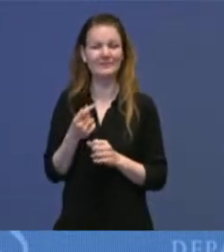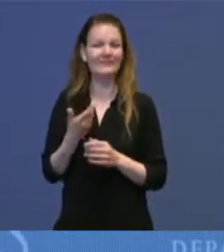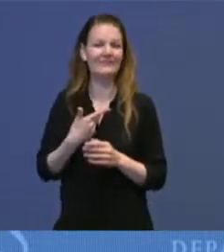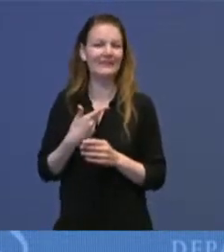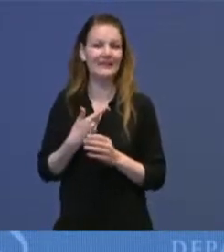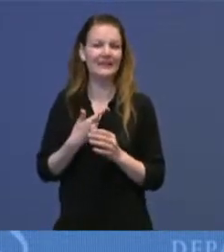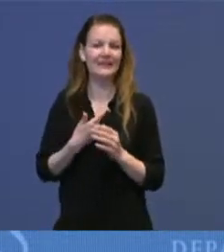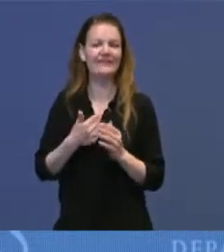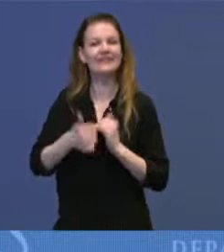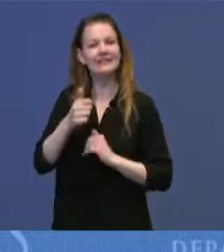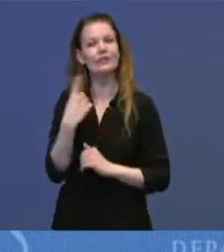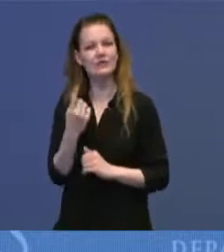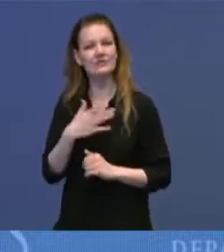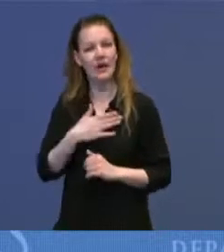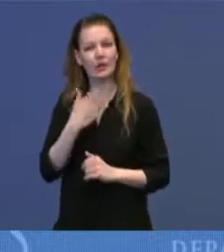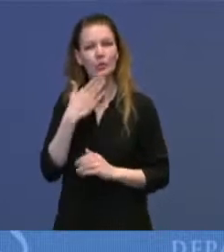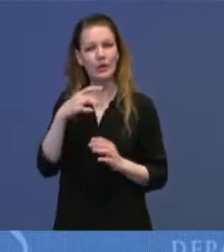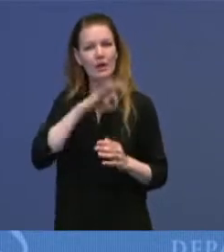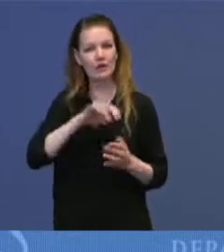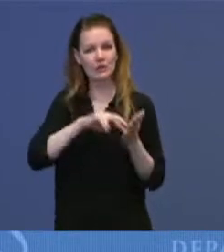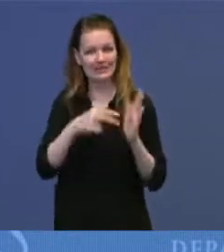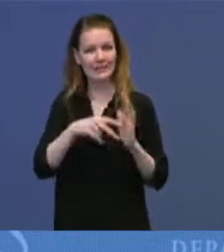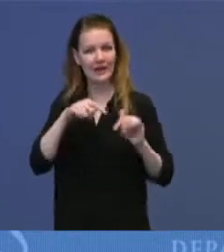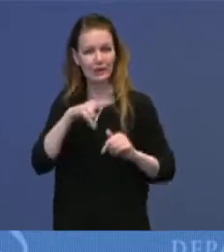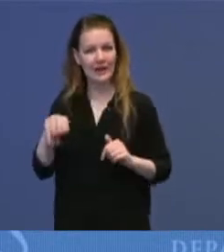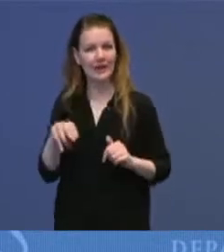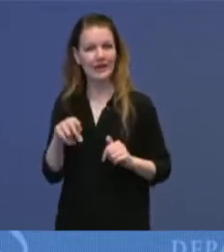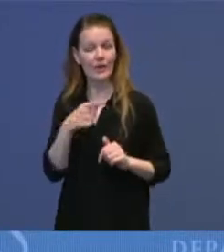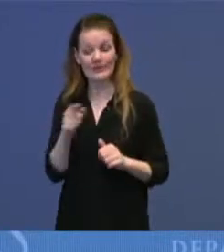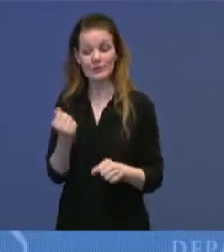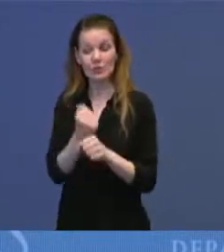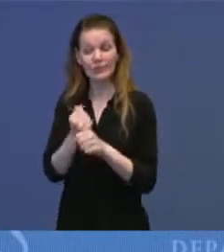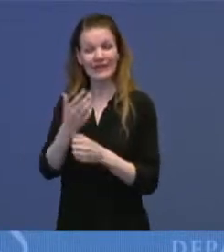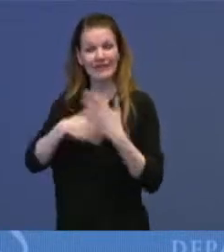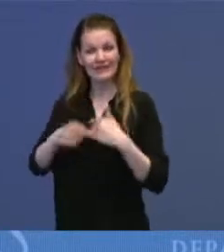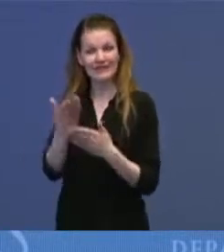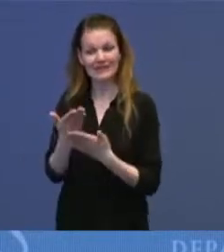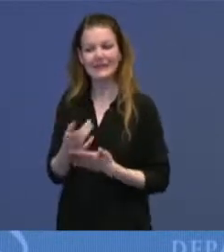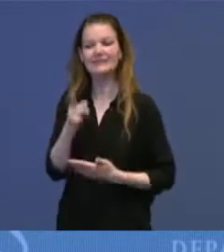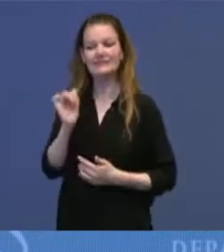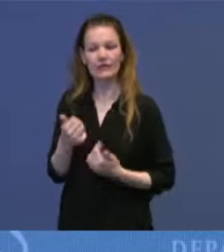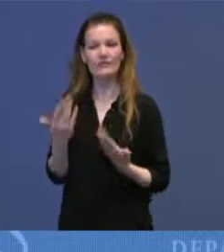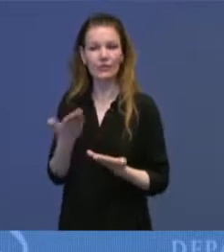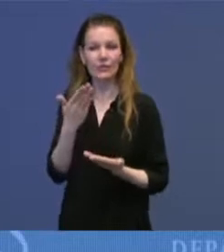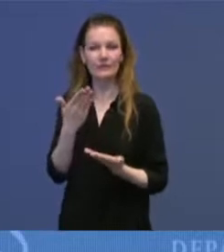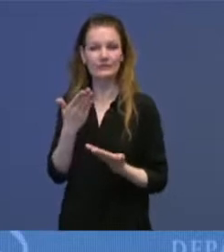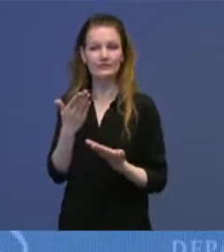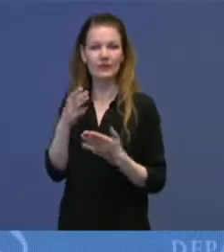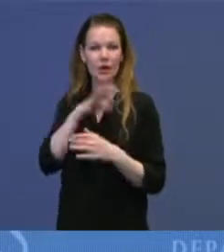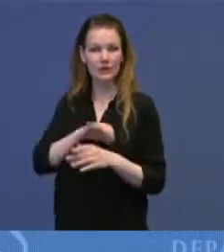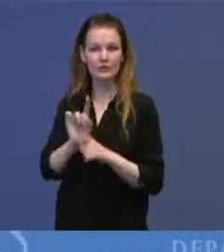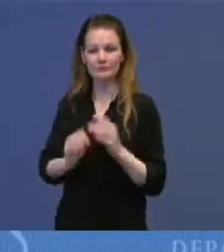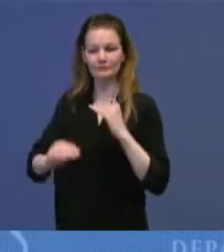og at vi skal ha gode betingelser for de som jobber i velferdstjenestene våre. Men så la meg legge til da, fordi at jeg